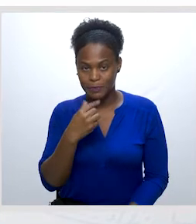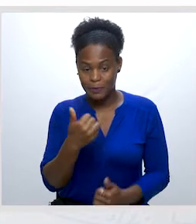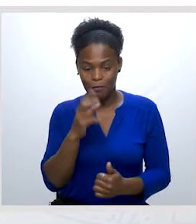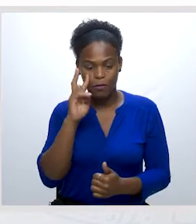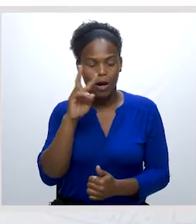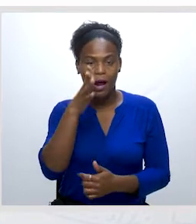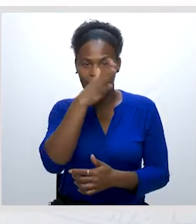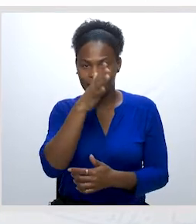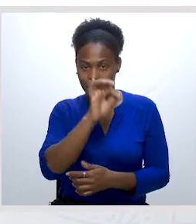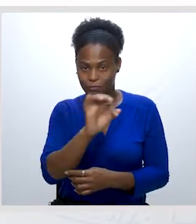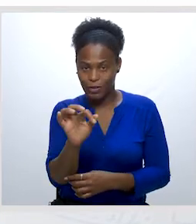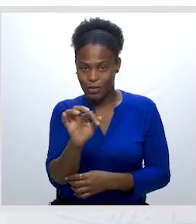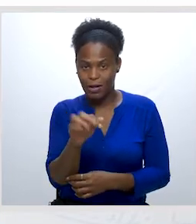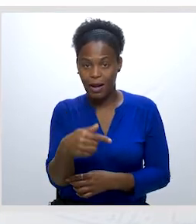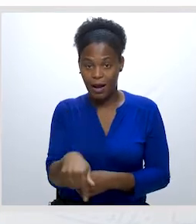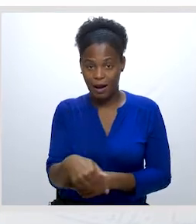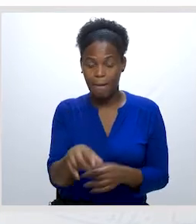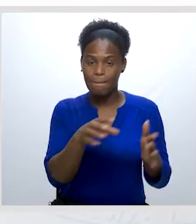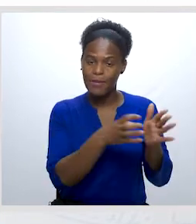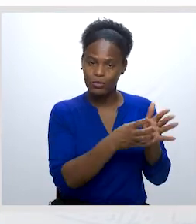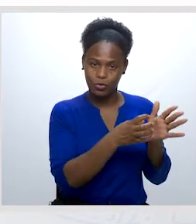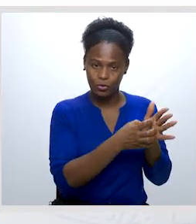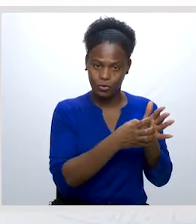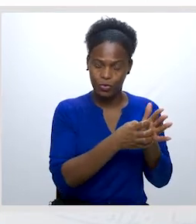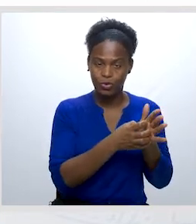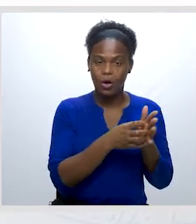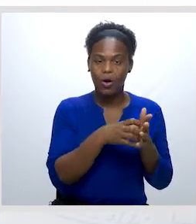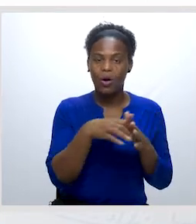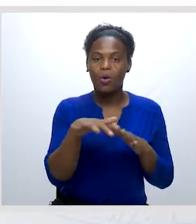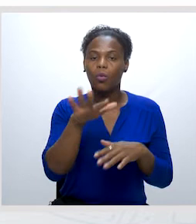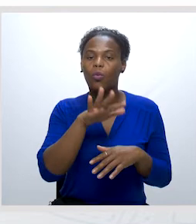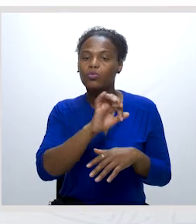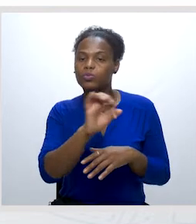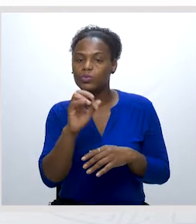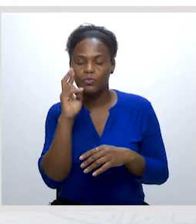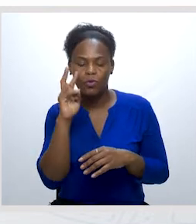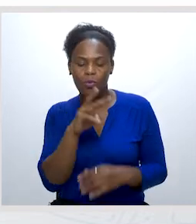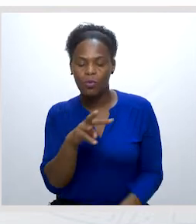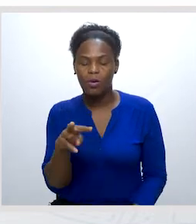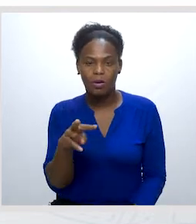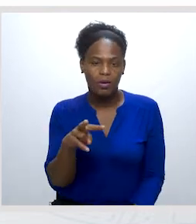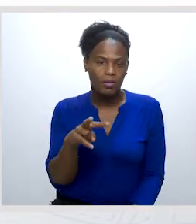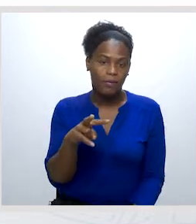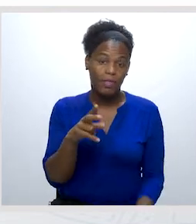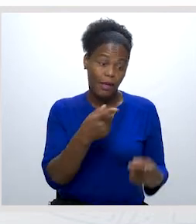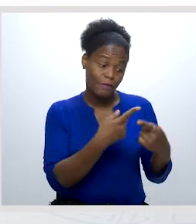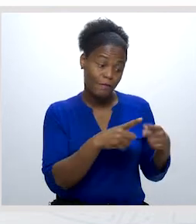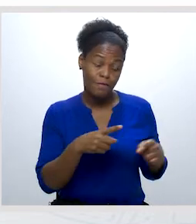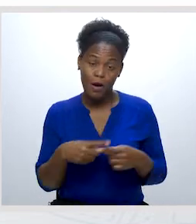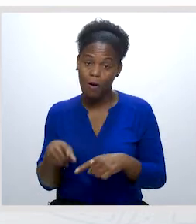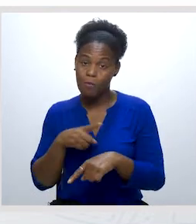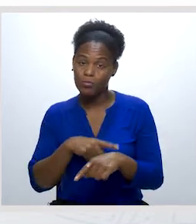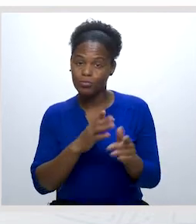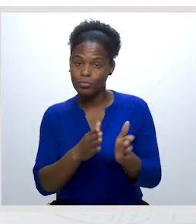Ici, vous avez des images où vous allez identifier les